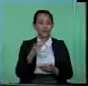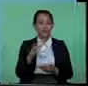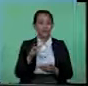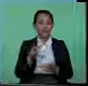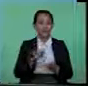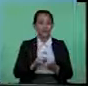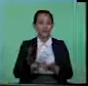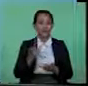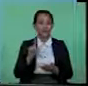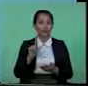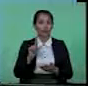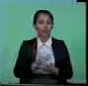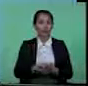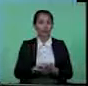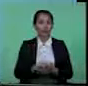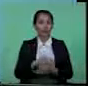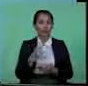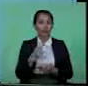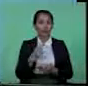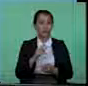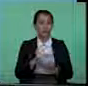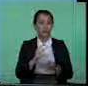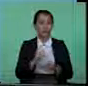1428 kilogram. Ikkinchi ishda esa